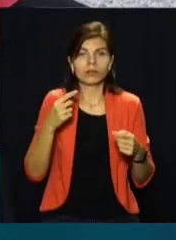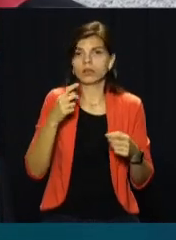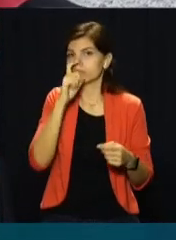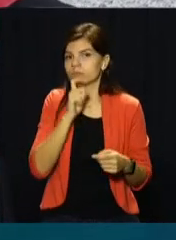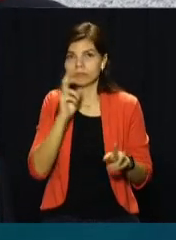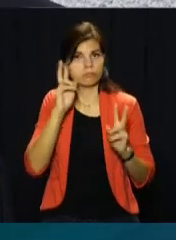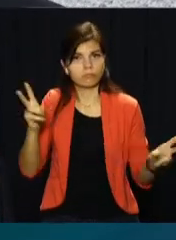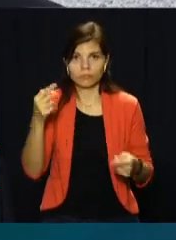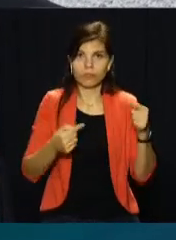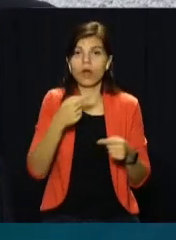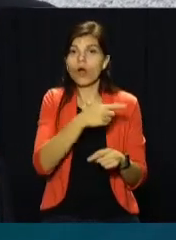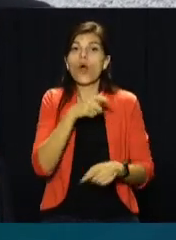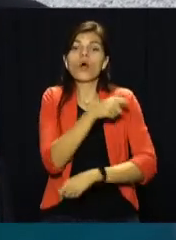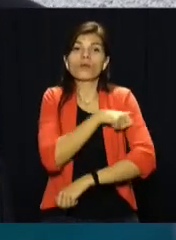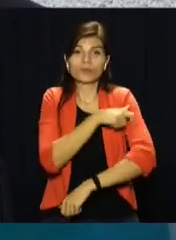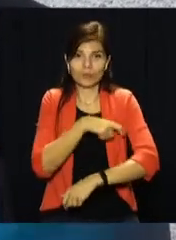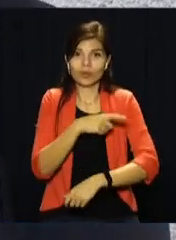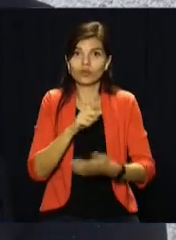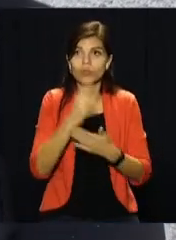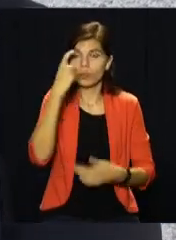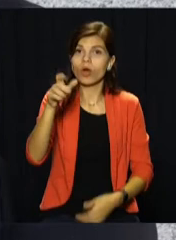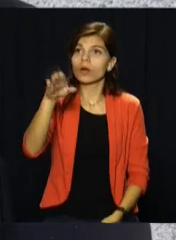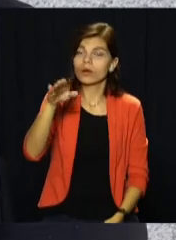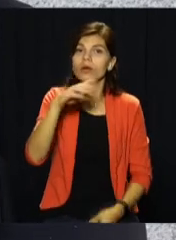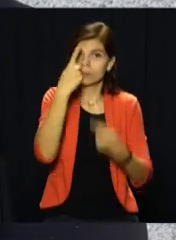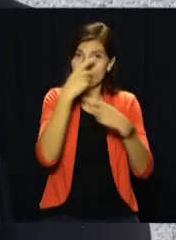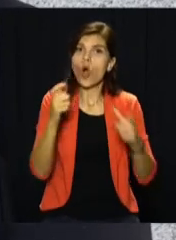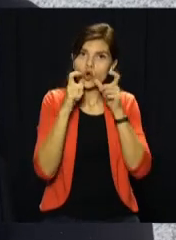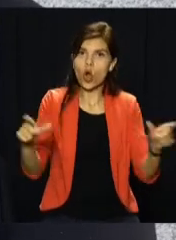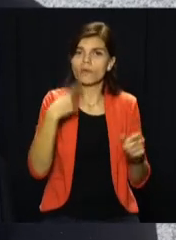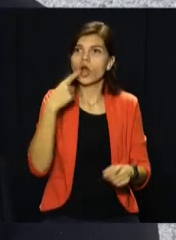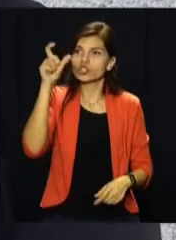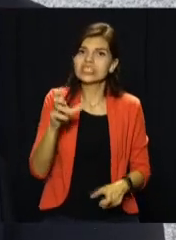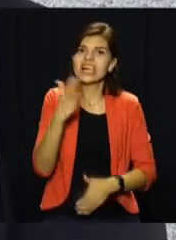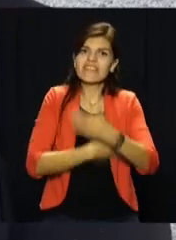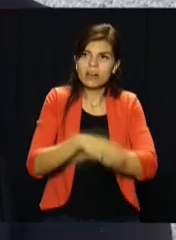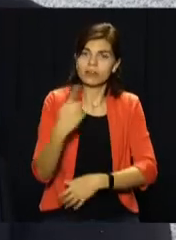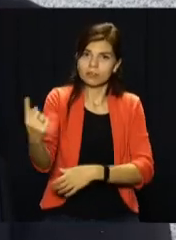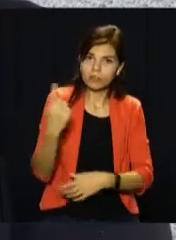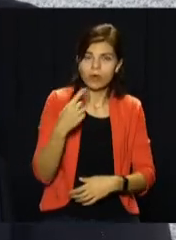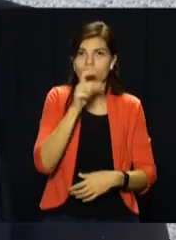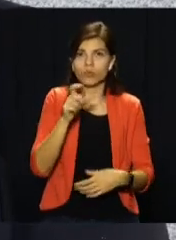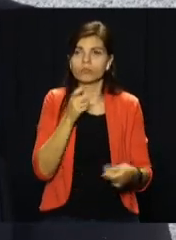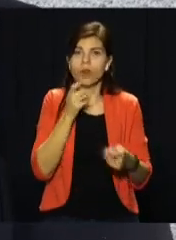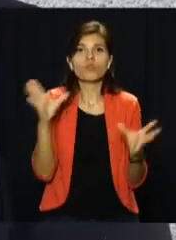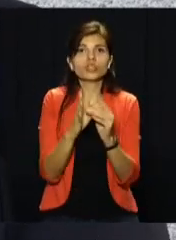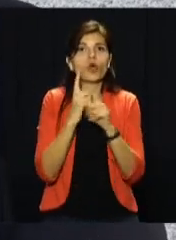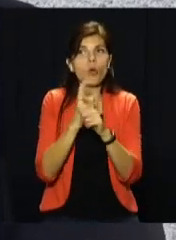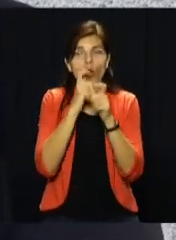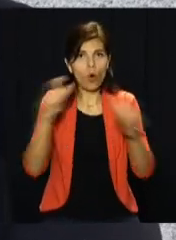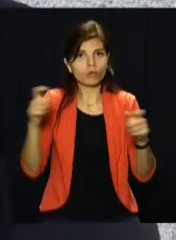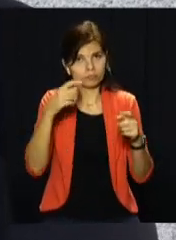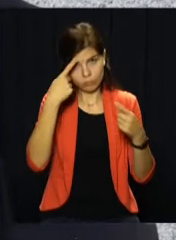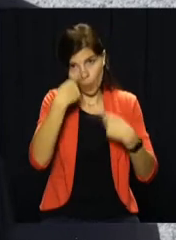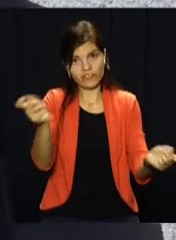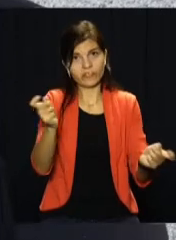буде заходити з супроводжуючим. Ну і це часто голови комісії, ну так